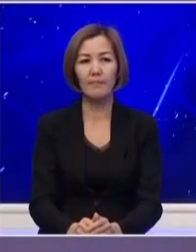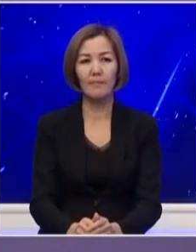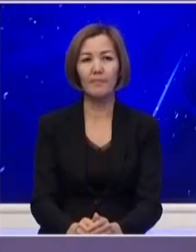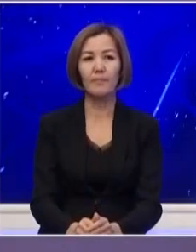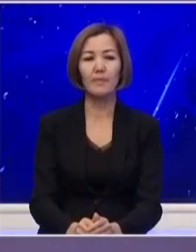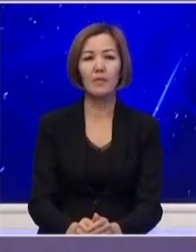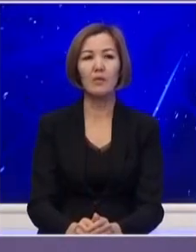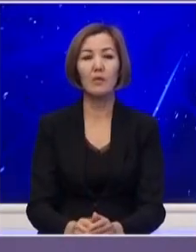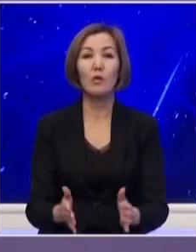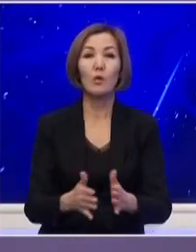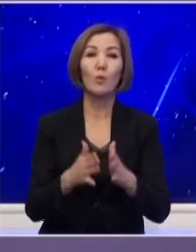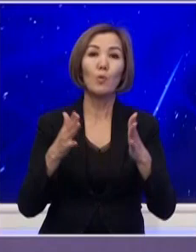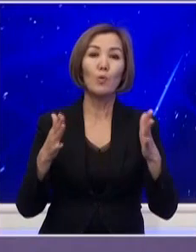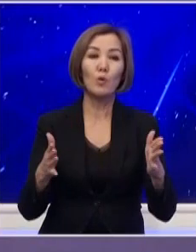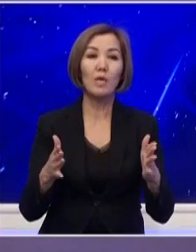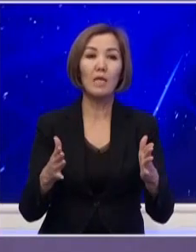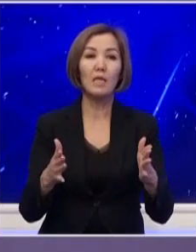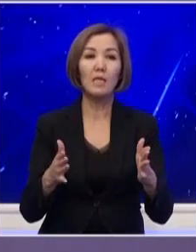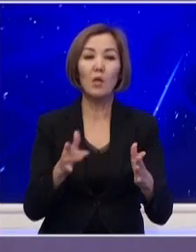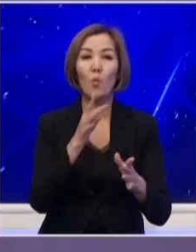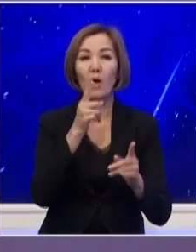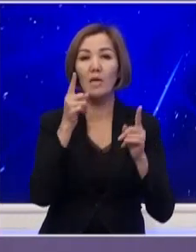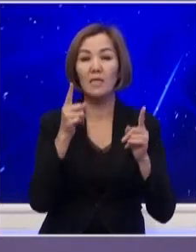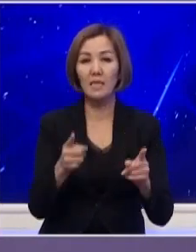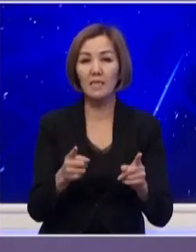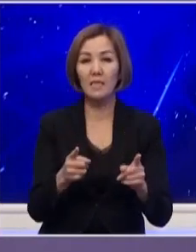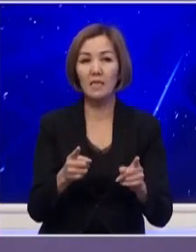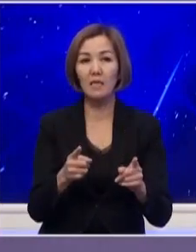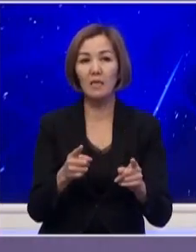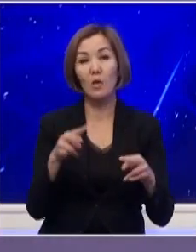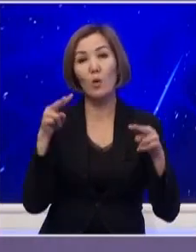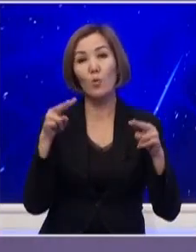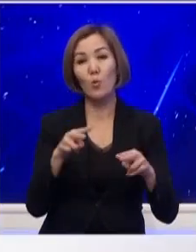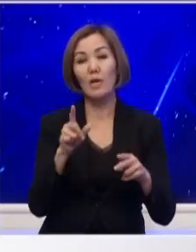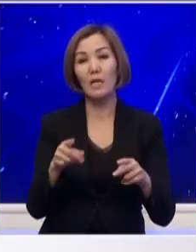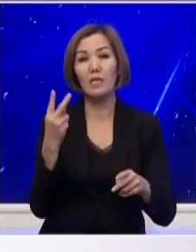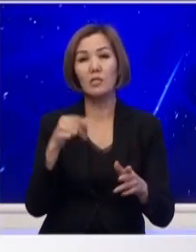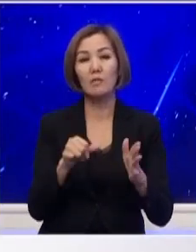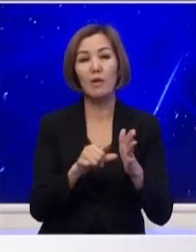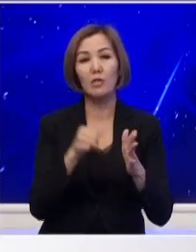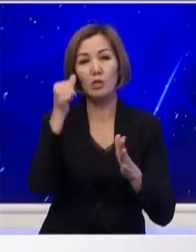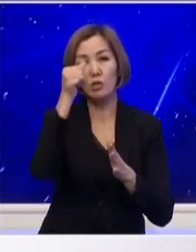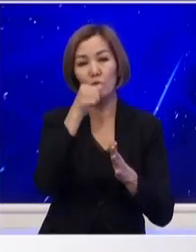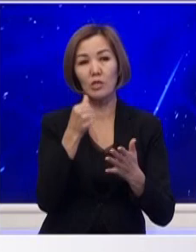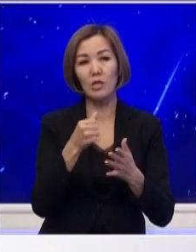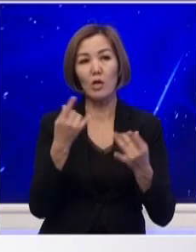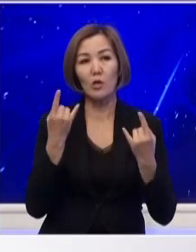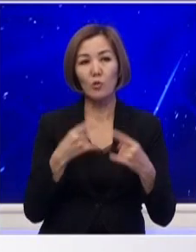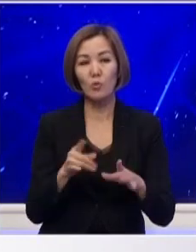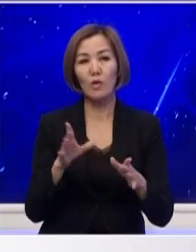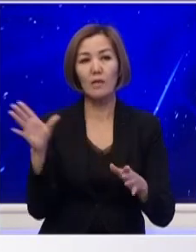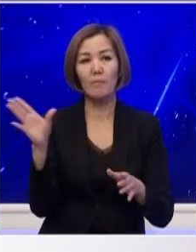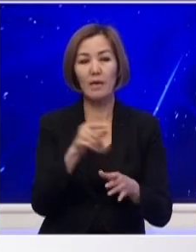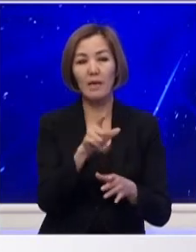Бұл енді бір үлкен бір эпоханың бір кезеңінің куәгерлері ғой. 26 жылғы туған адамдардың